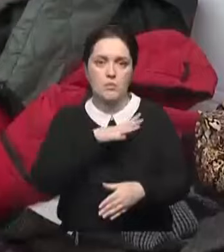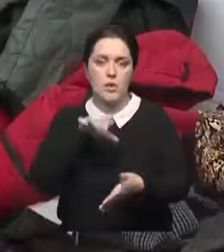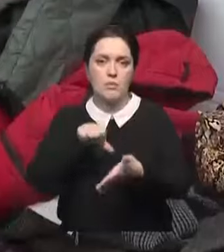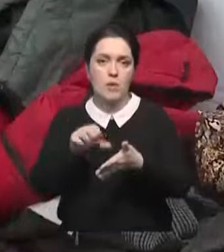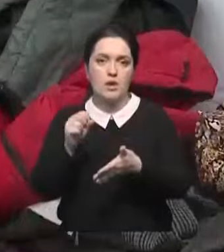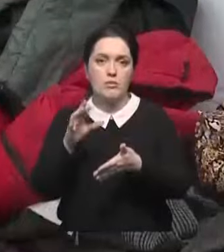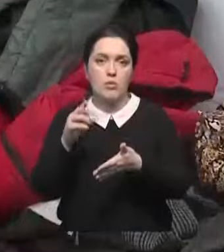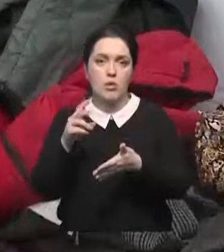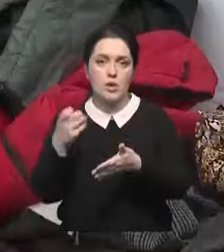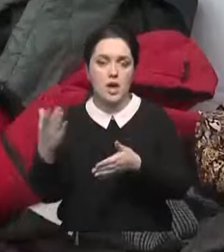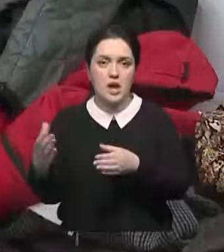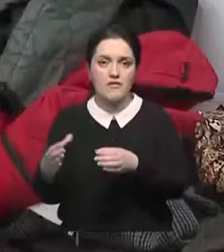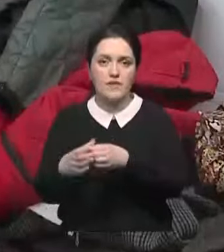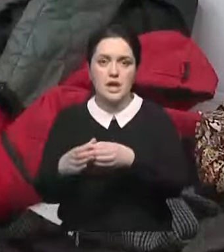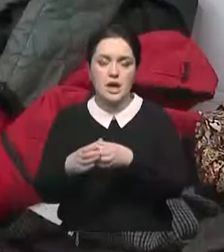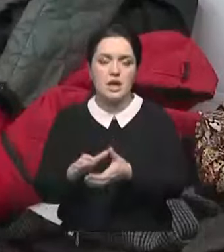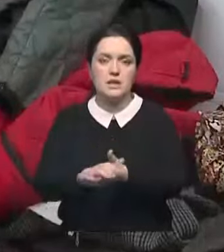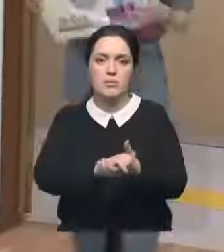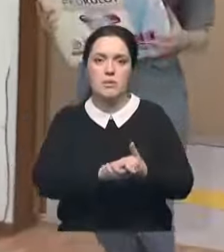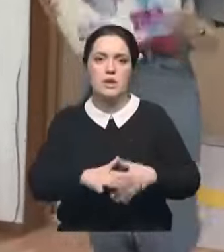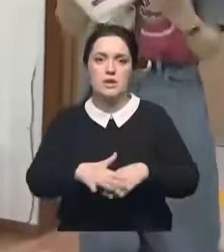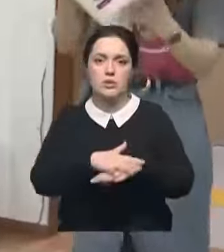Акмолинского филиала Ассамблеи народа Казахстана.